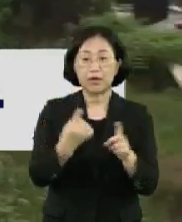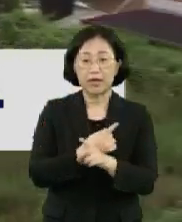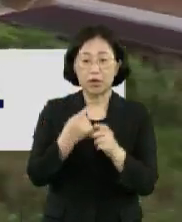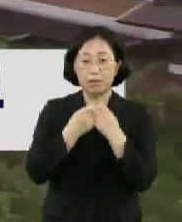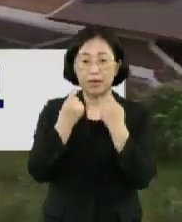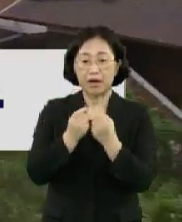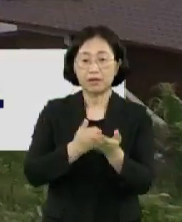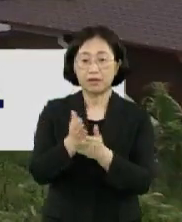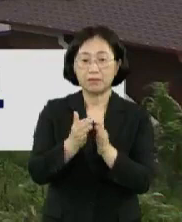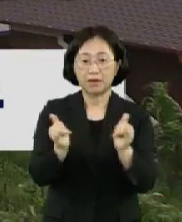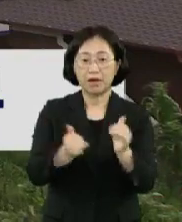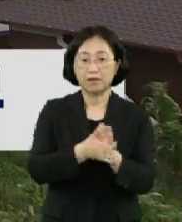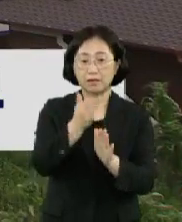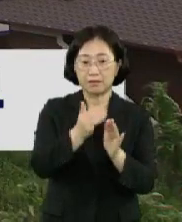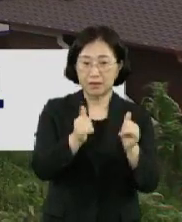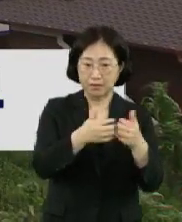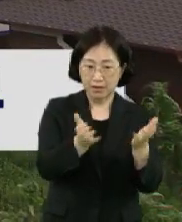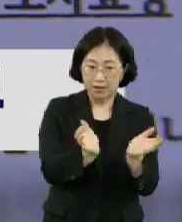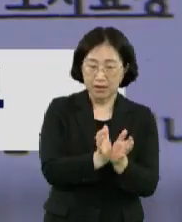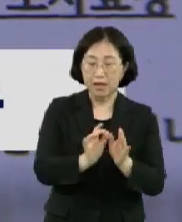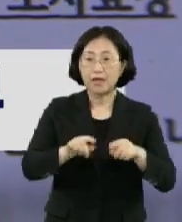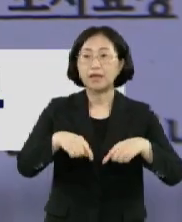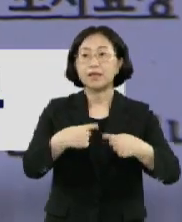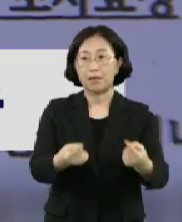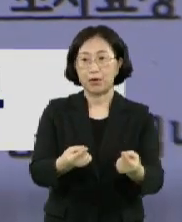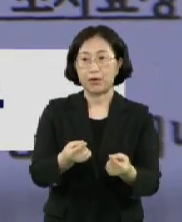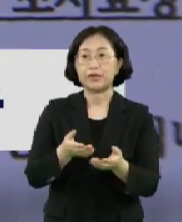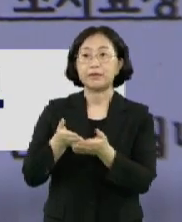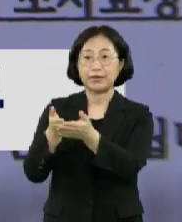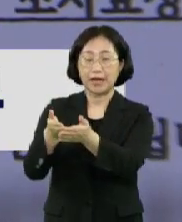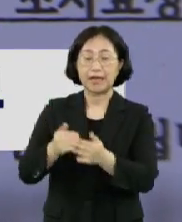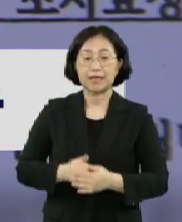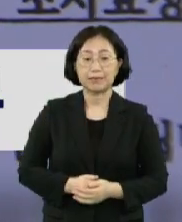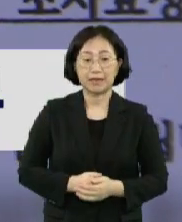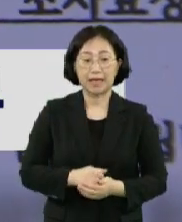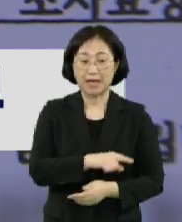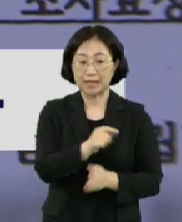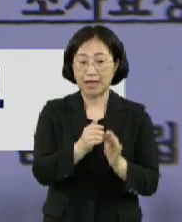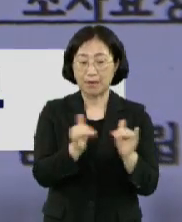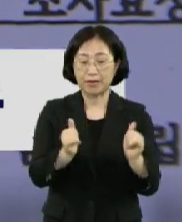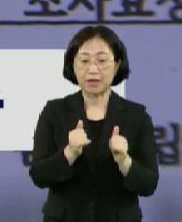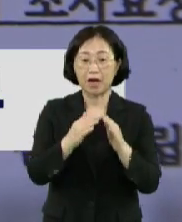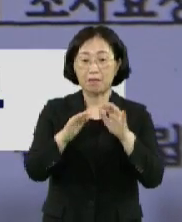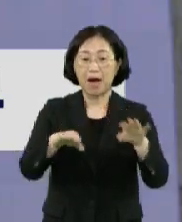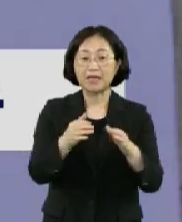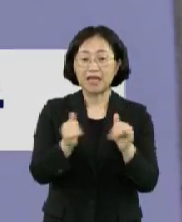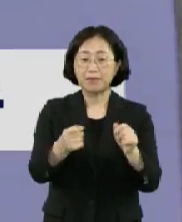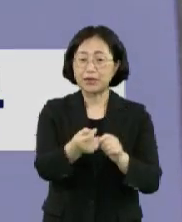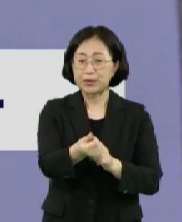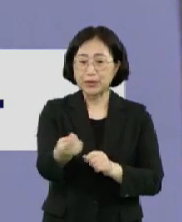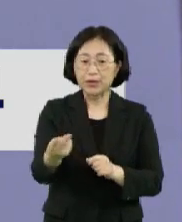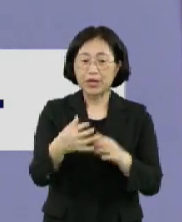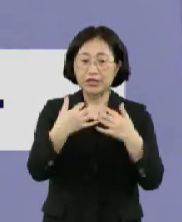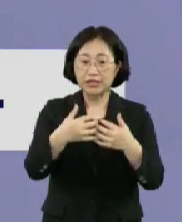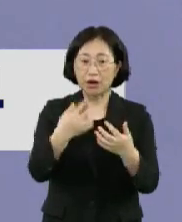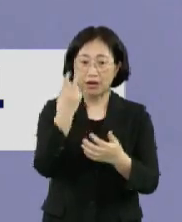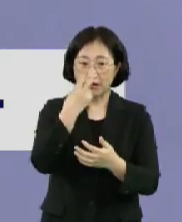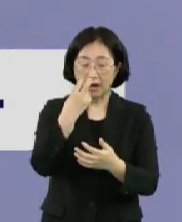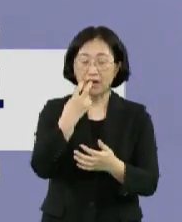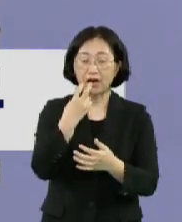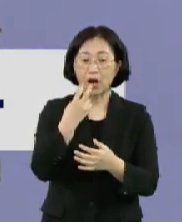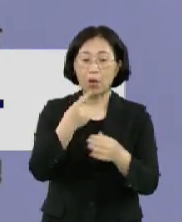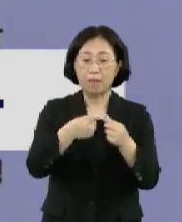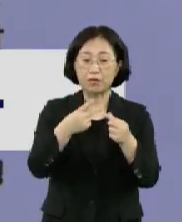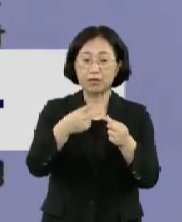민간 전문가, 시민단체 참여를 환경부에 요구했습니다. 이들은 마을 내 극소수 지역에 측정기를 설치해